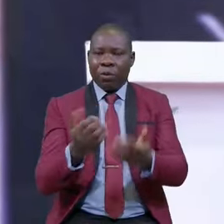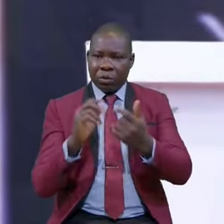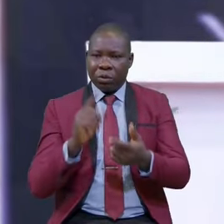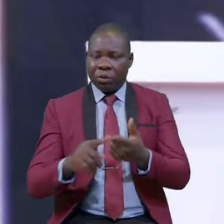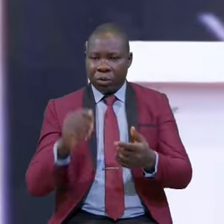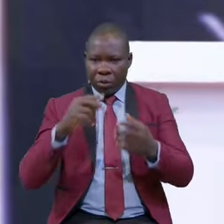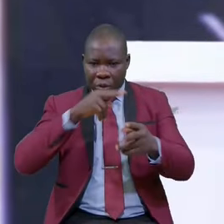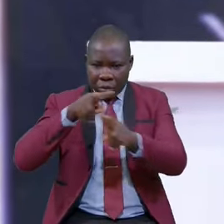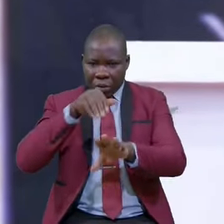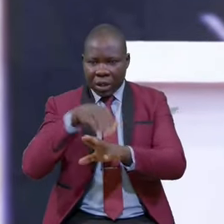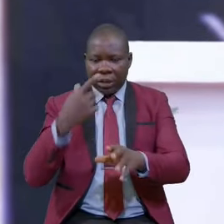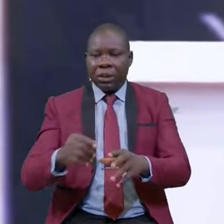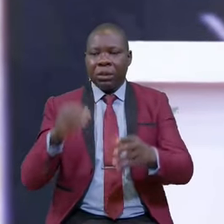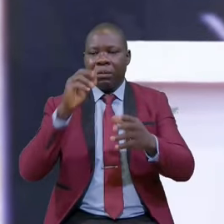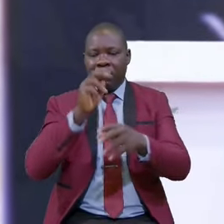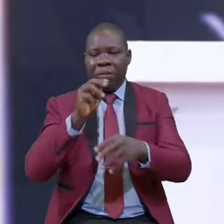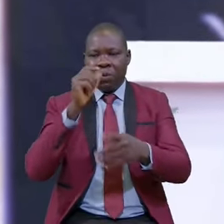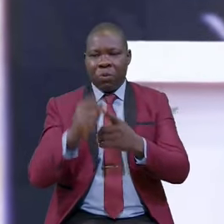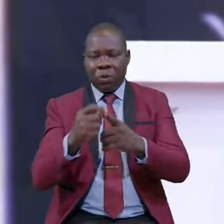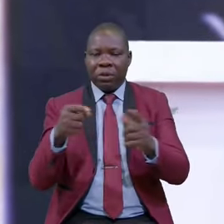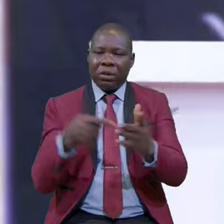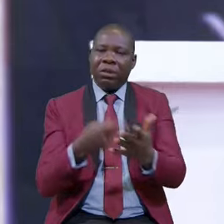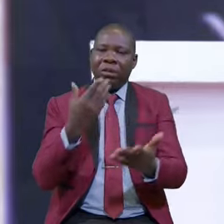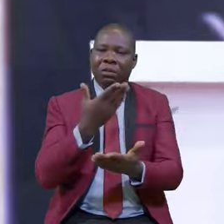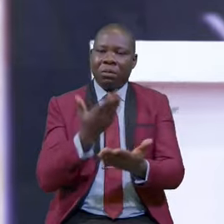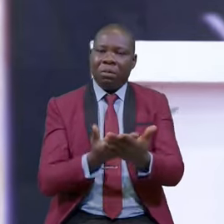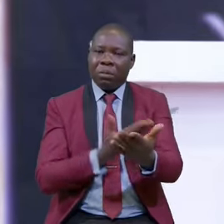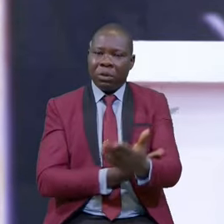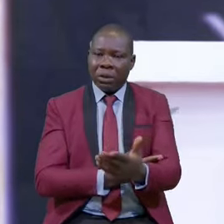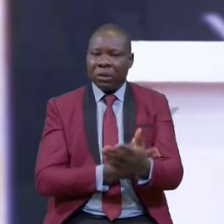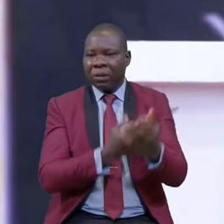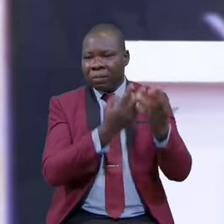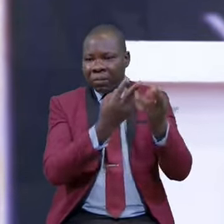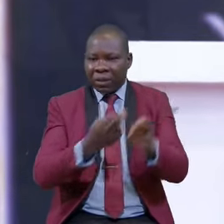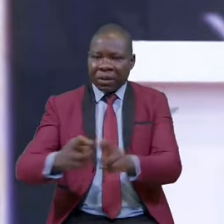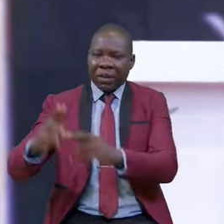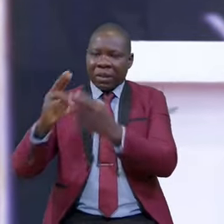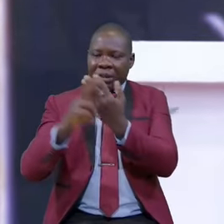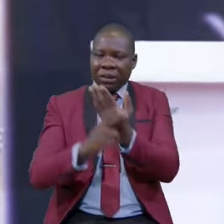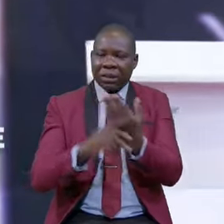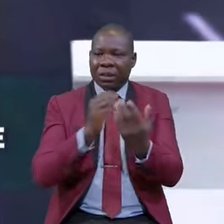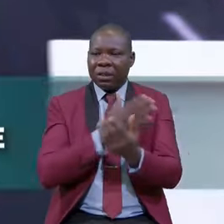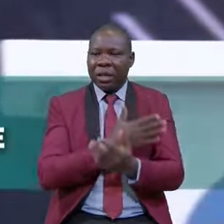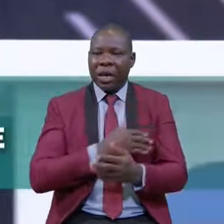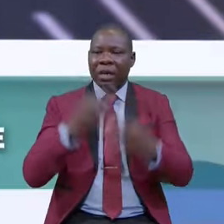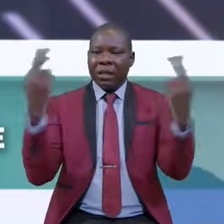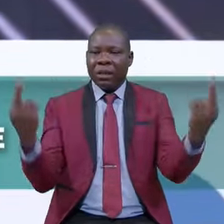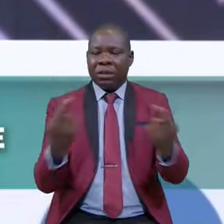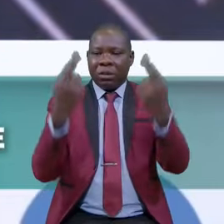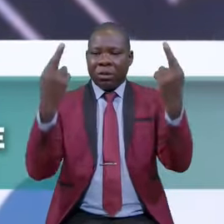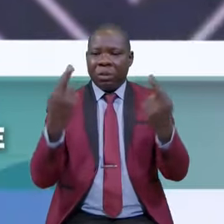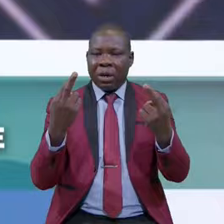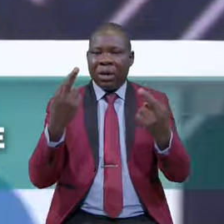ce readiness jour, and la préparation, le renouvellement Christ, pour la pénétration à l'image de Christ dans le